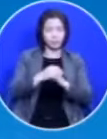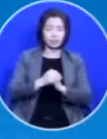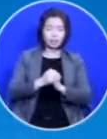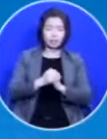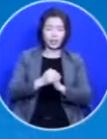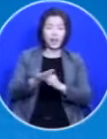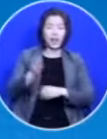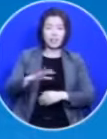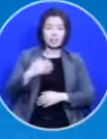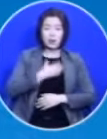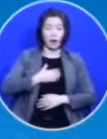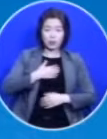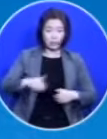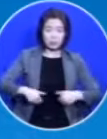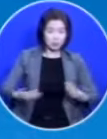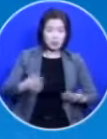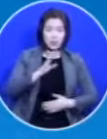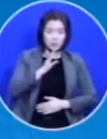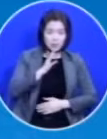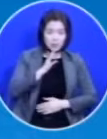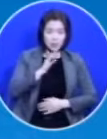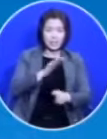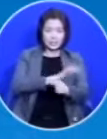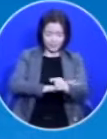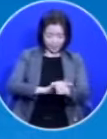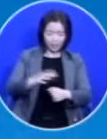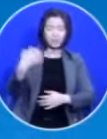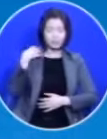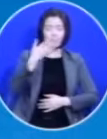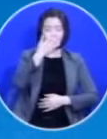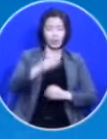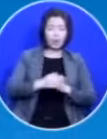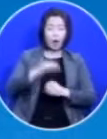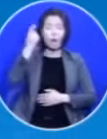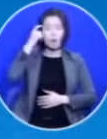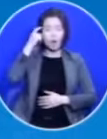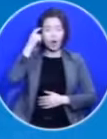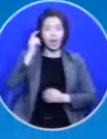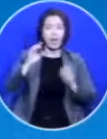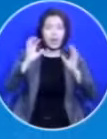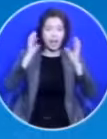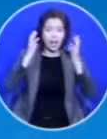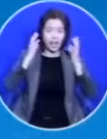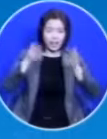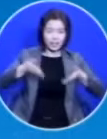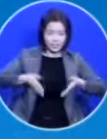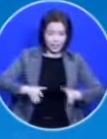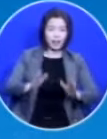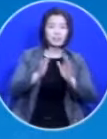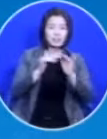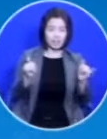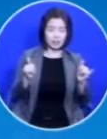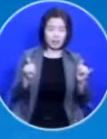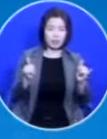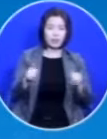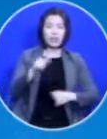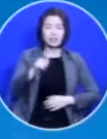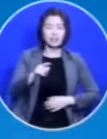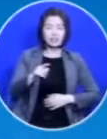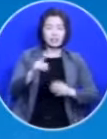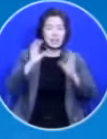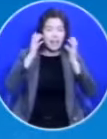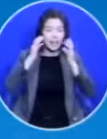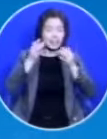근데 걱정할 필요 없지요 잘해냅니다 왜 애를 낳은 사람은 그 아이를